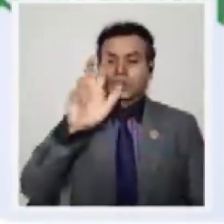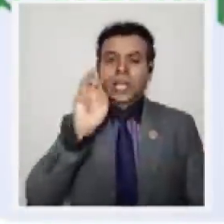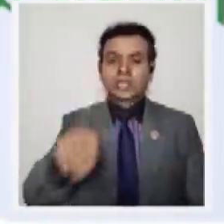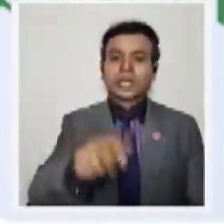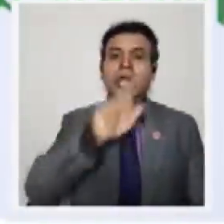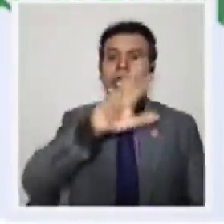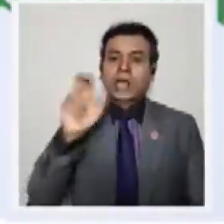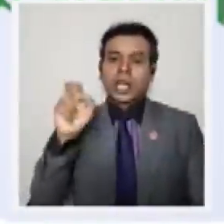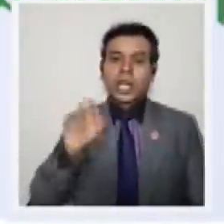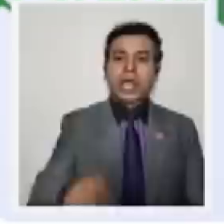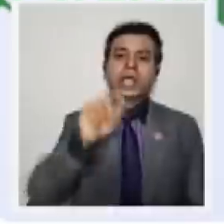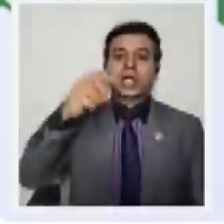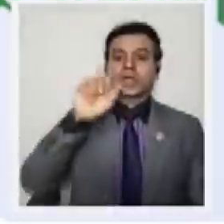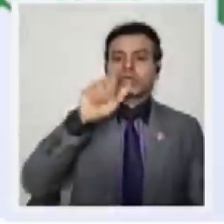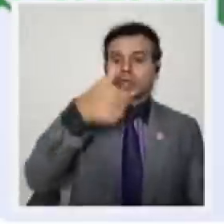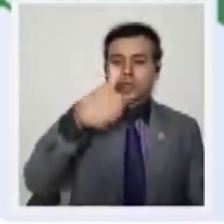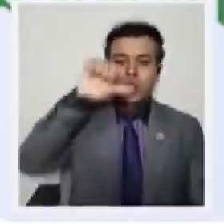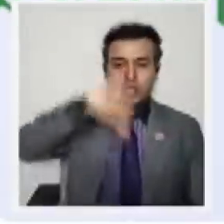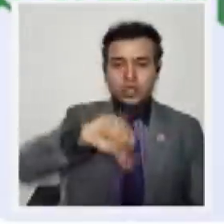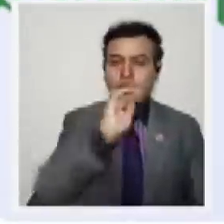21,40,293টি। বর্তমানে মজুদ আছে